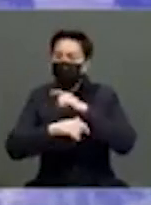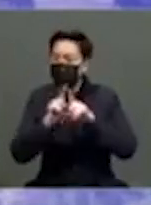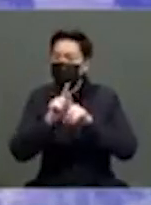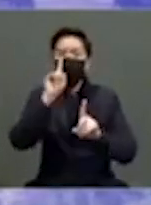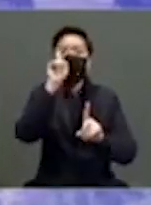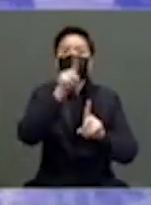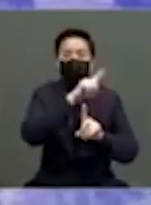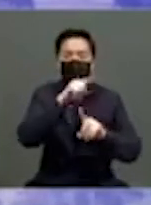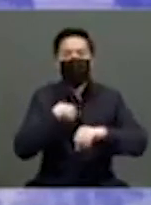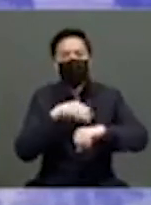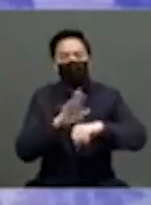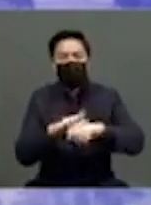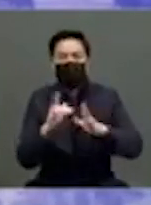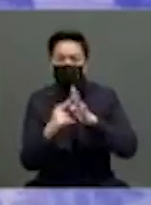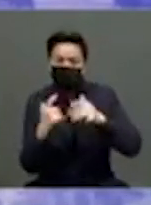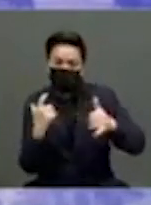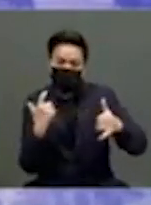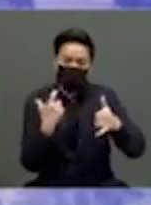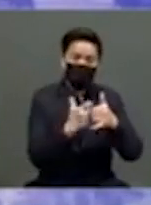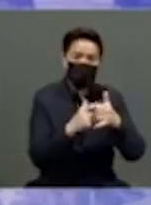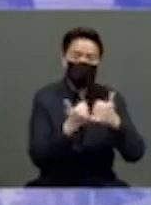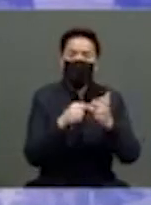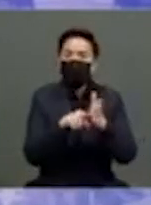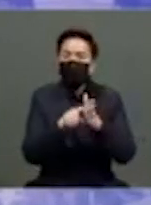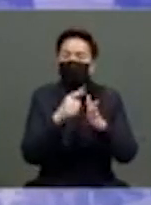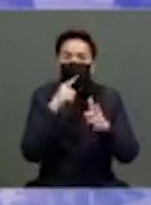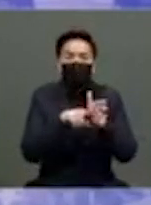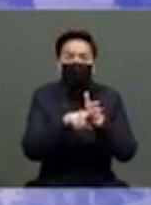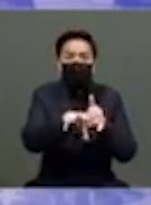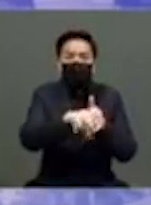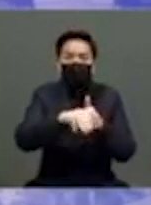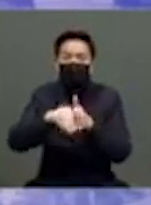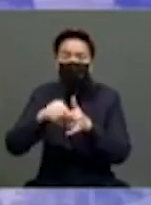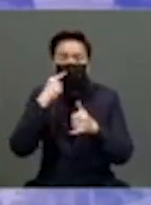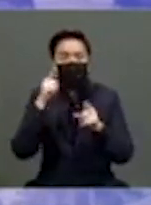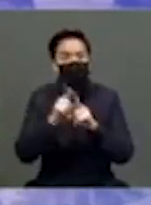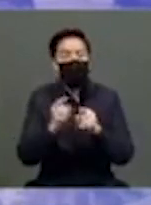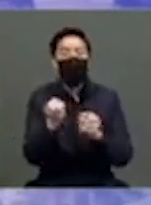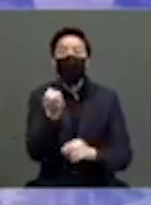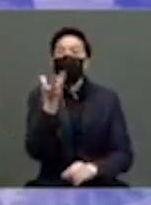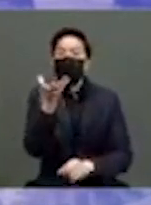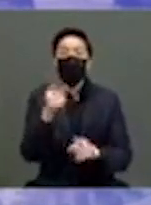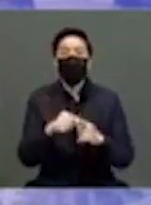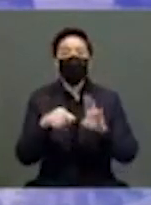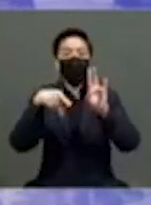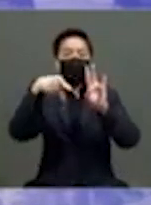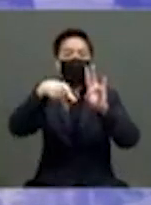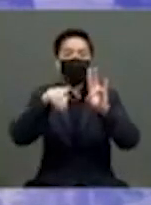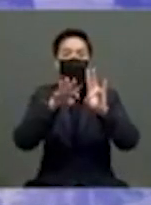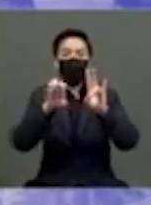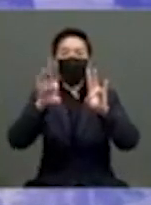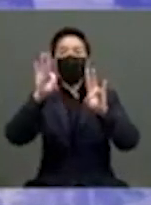อังกฤษการใช้วัคซีนขึ้นมาตัวเลขของกันติดเชื้อก็ยังเยอะอยู่นะครับ